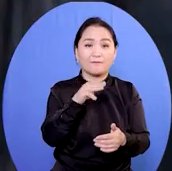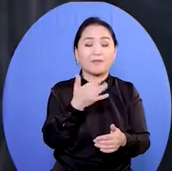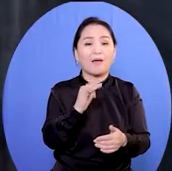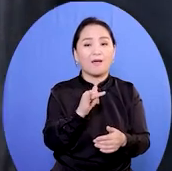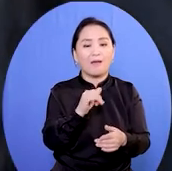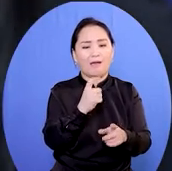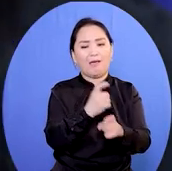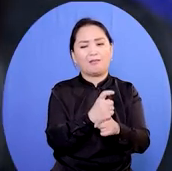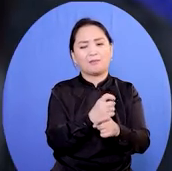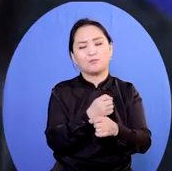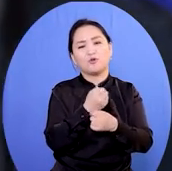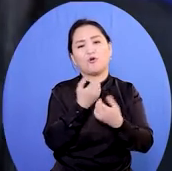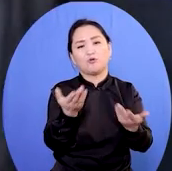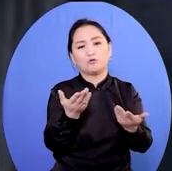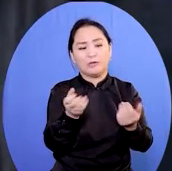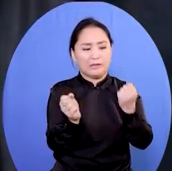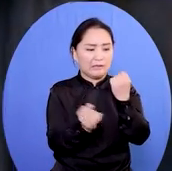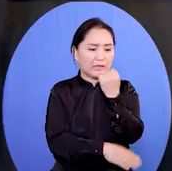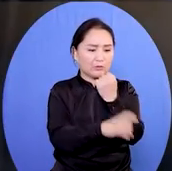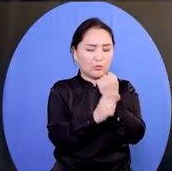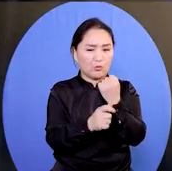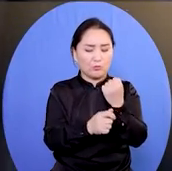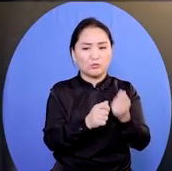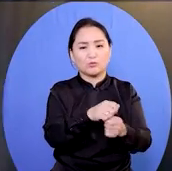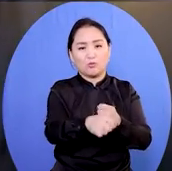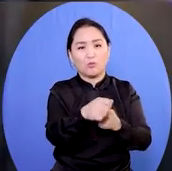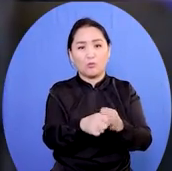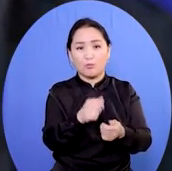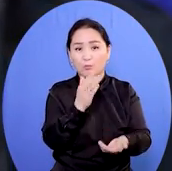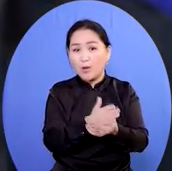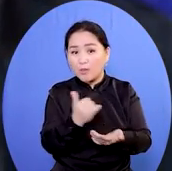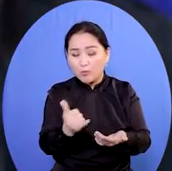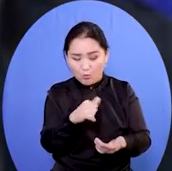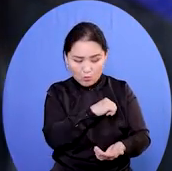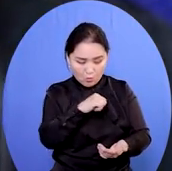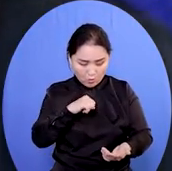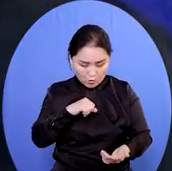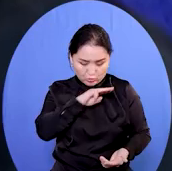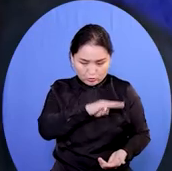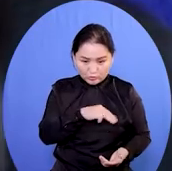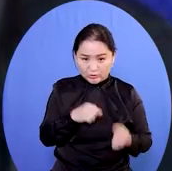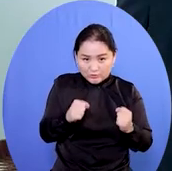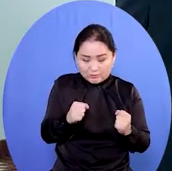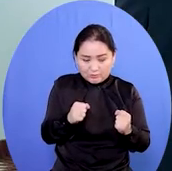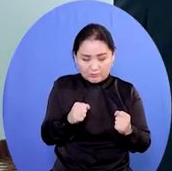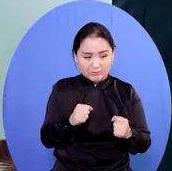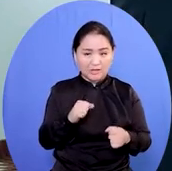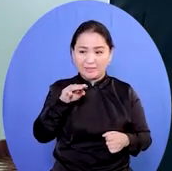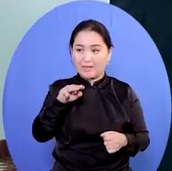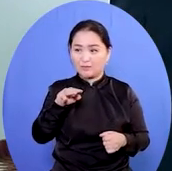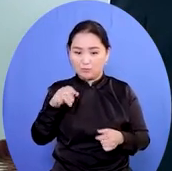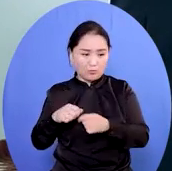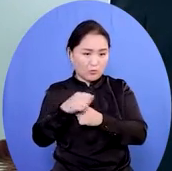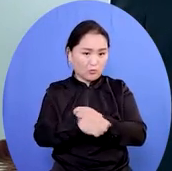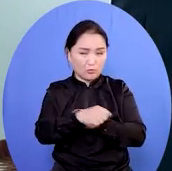өглөө ядуусыг тэжээх шаардлага байна уу гэдэг ч юм уу. Өөрсдийнхөө төлөө хичээхгүй байгаа хүмүүсийг татварын мөнгөөр тэжээлээ энэ